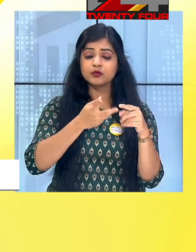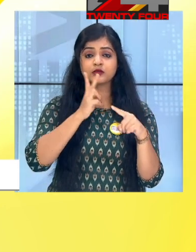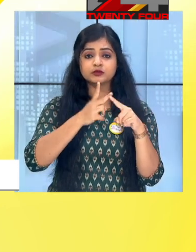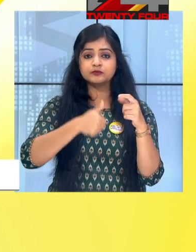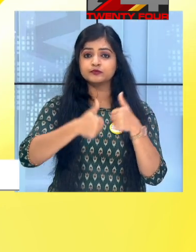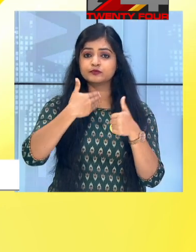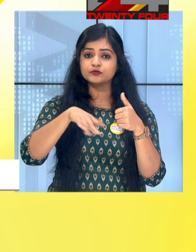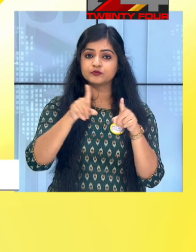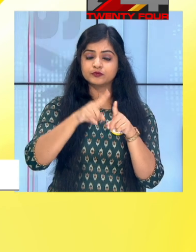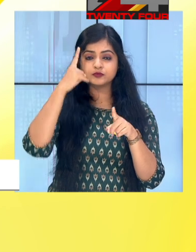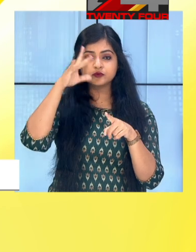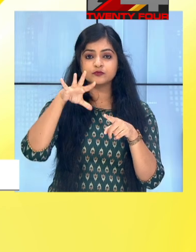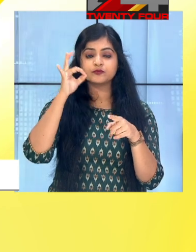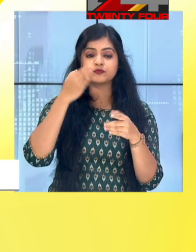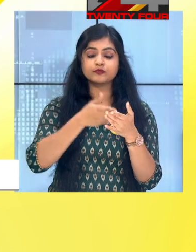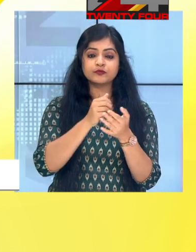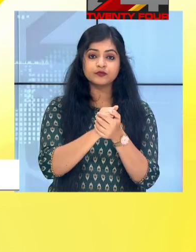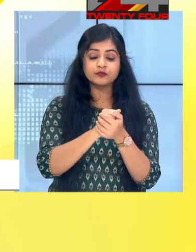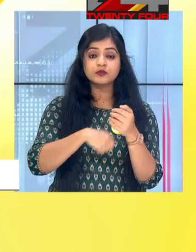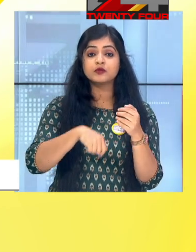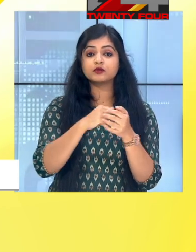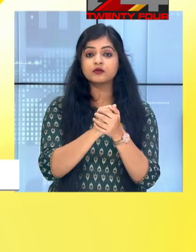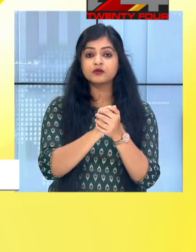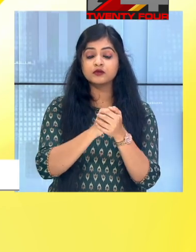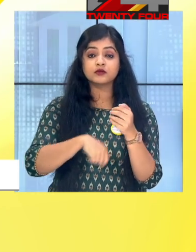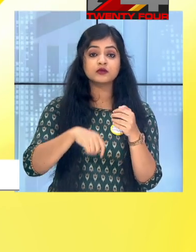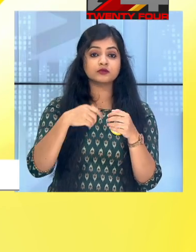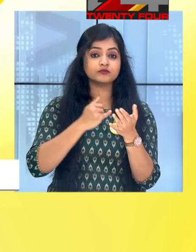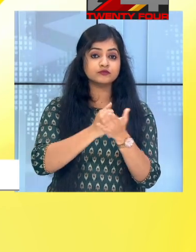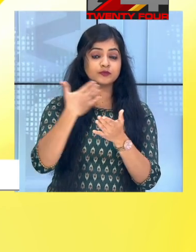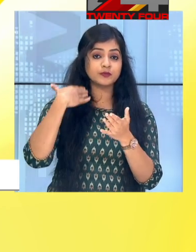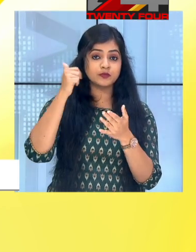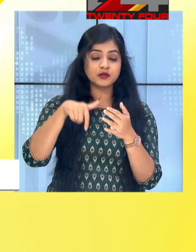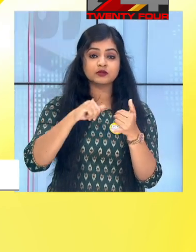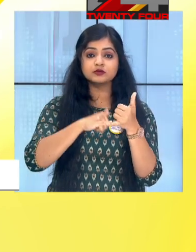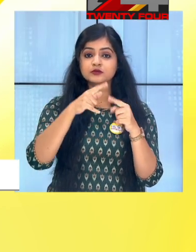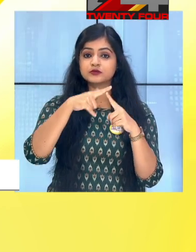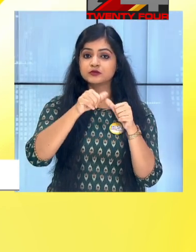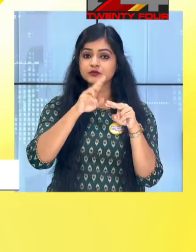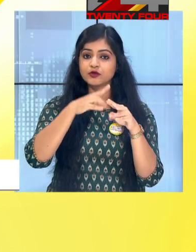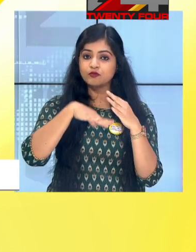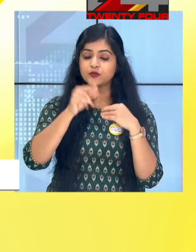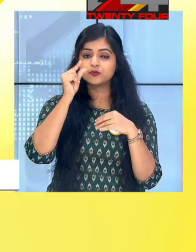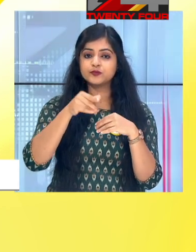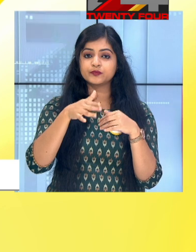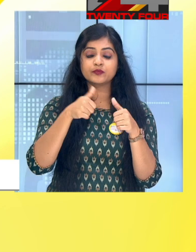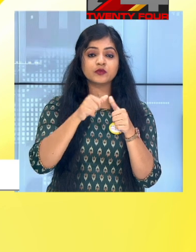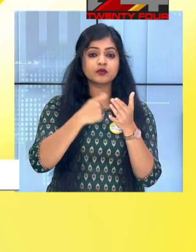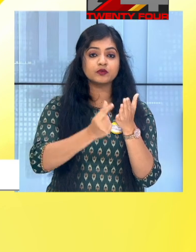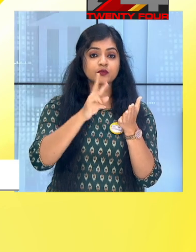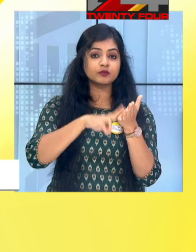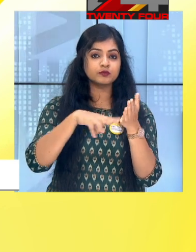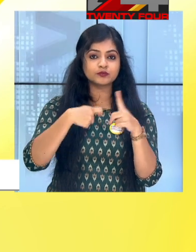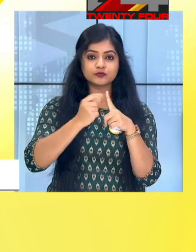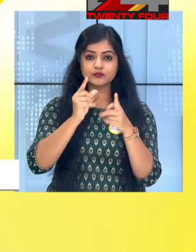എന്നുള്ള തീരുമാനത്തിലേക്ക് എത്തുകയായിരുന്നു. AYFിന്റെ നേതാവാണ്. മാത്രമല്ല കൃഷിമന്ത്രി P പ്രസാദിന്റെ സ്റ്റാഫിലുള്ള വ്യക്തിയുമാണ് CA അരുൺകുമാർ. കായംകുളം സ്വദേശിയാണ്.